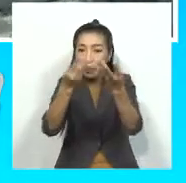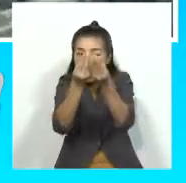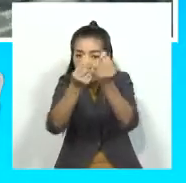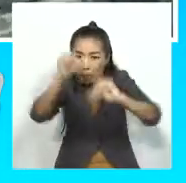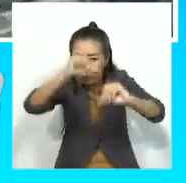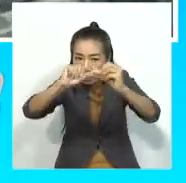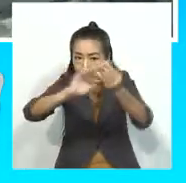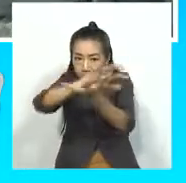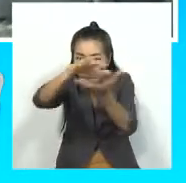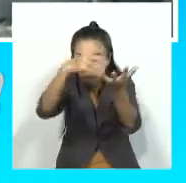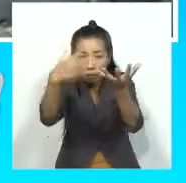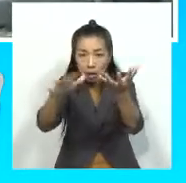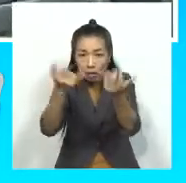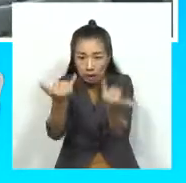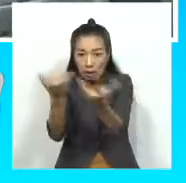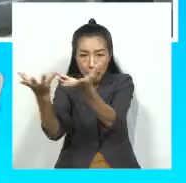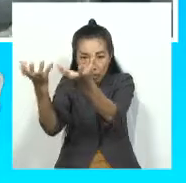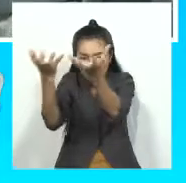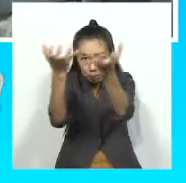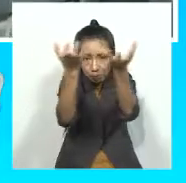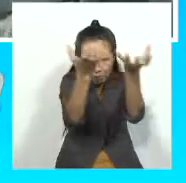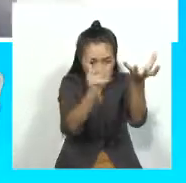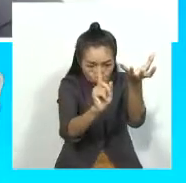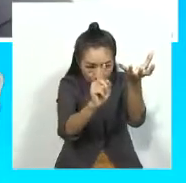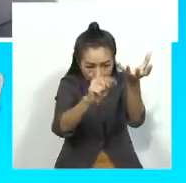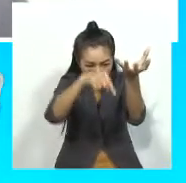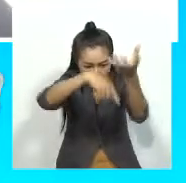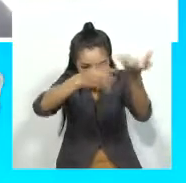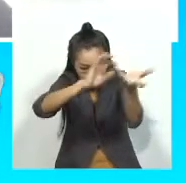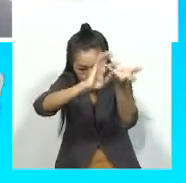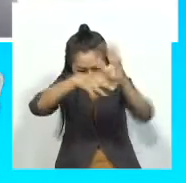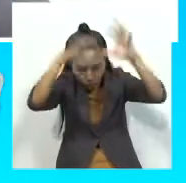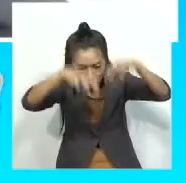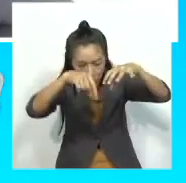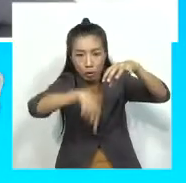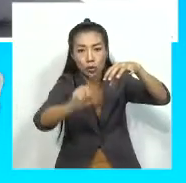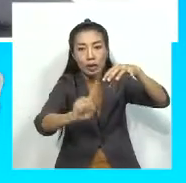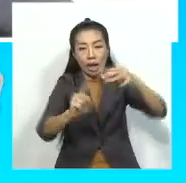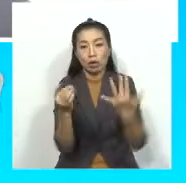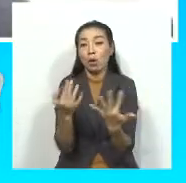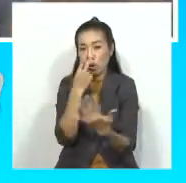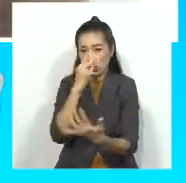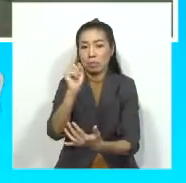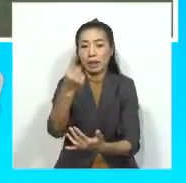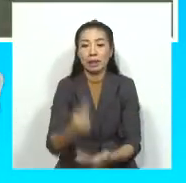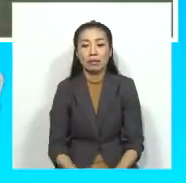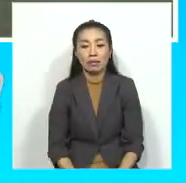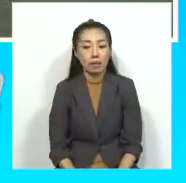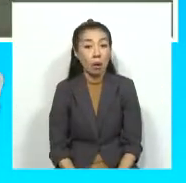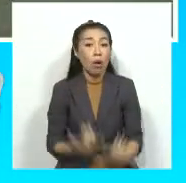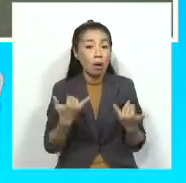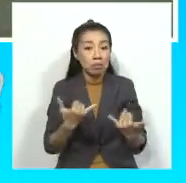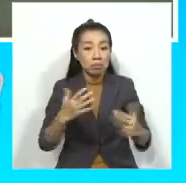นี่ยมันเคลื่อนตัวไปอยู่ตรงไหนแล้วมันจะตกบริเวณไหนตอนเวลาไหนตรงนั้นก็ต้องไปติดตามอีกทีนึงครับ เพราะฉะนั้นต